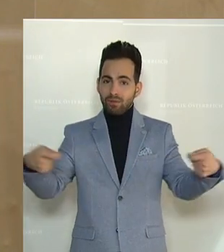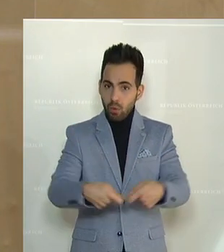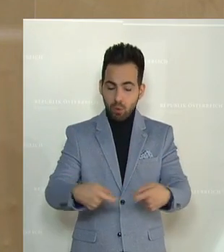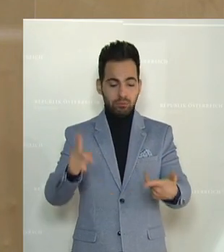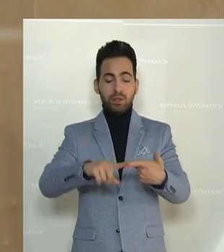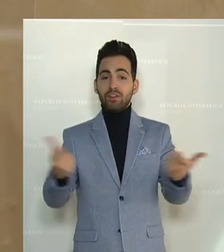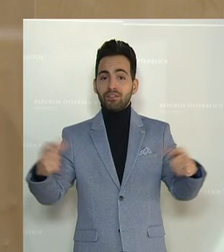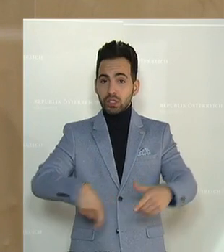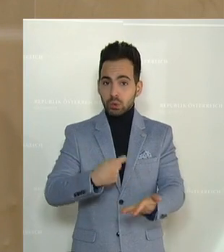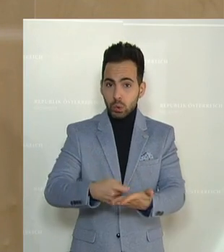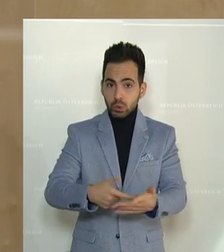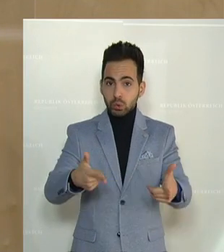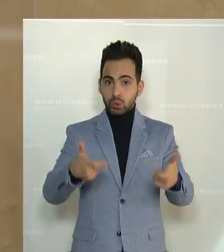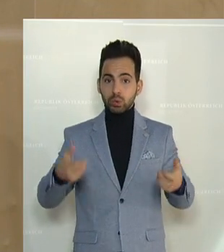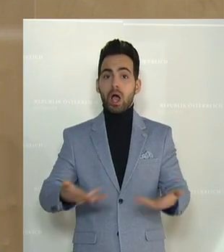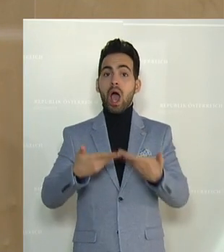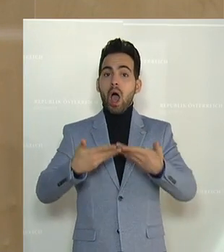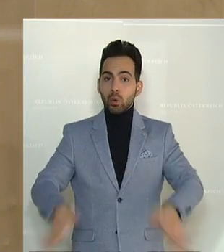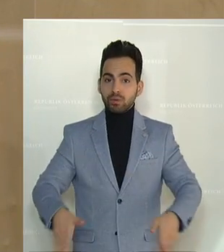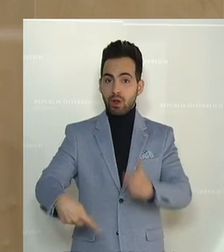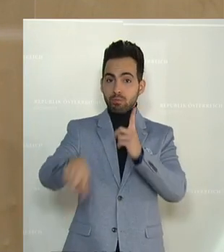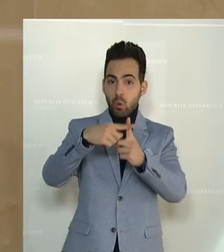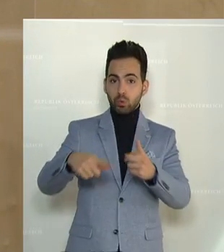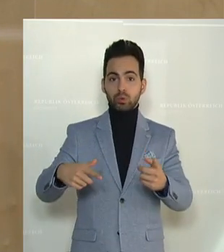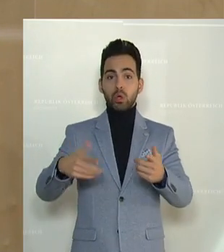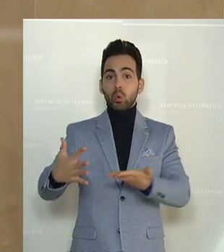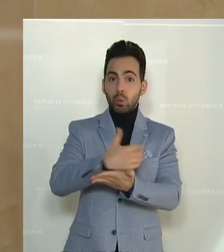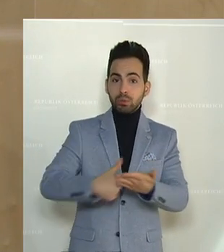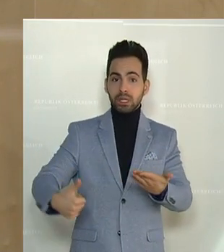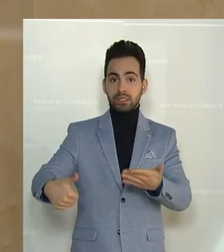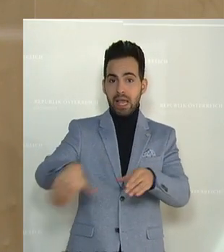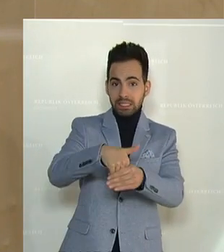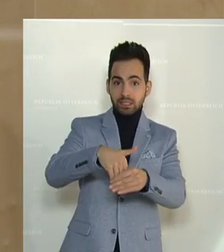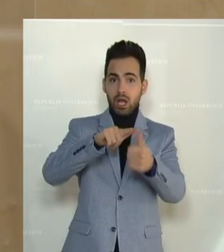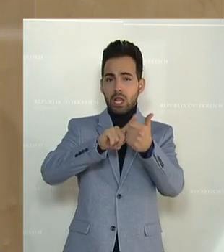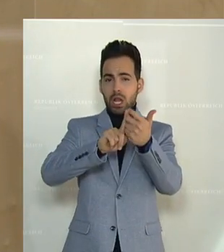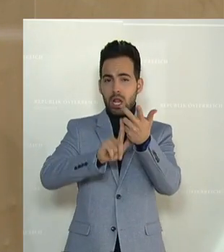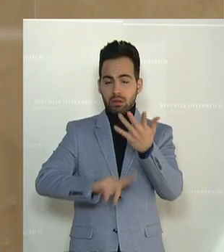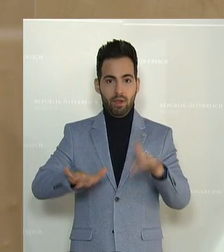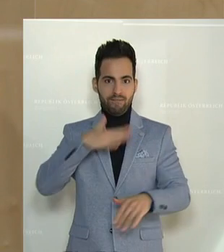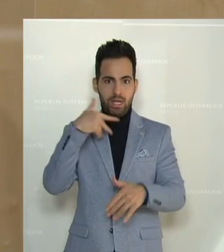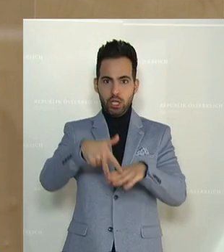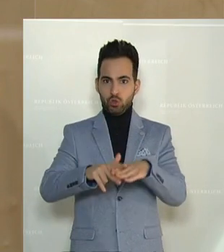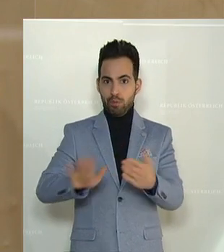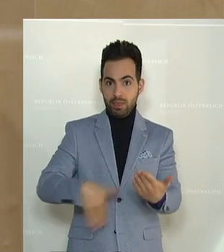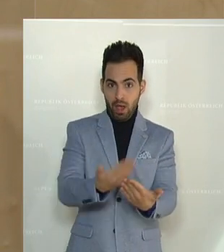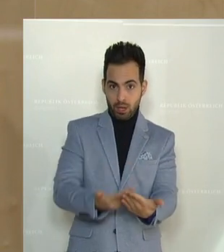Umsatzersätze, Ausfallbonus jetzt, Verlustausgleich, um nur die vielen Instrumente zu nennen, und auch